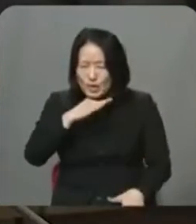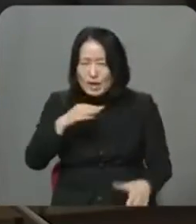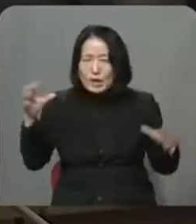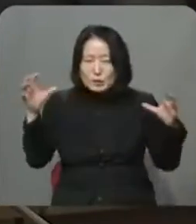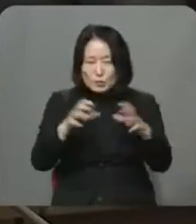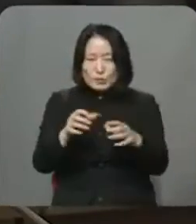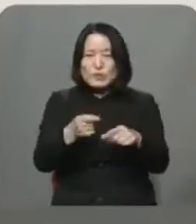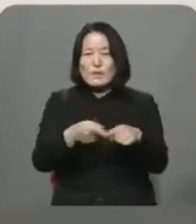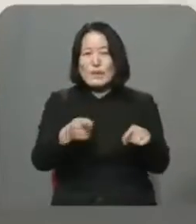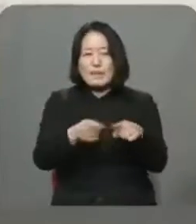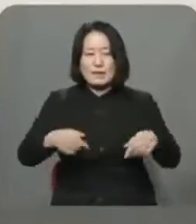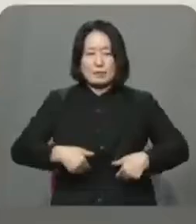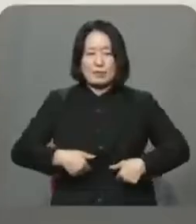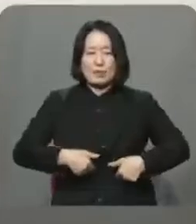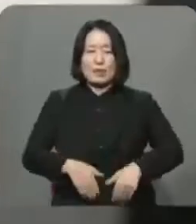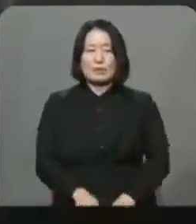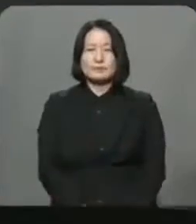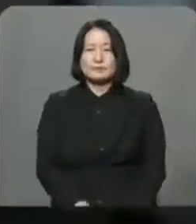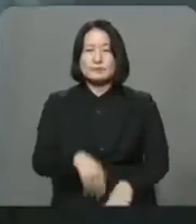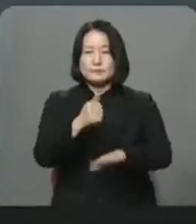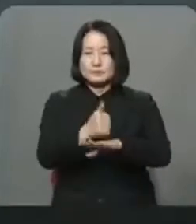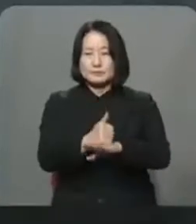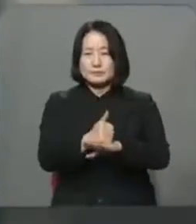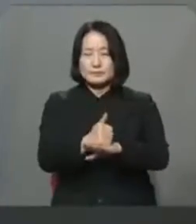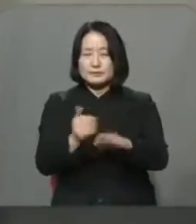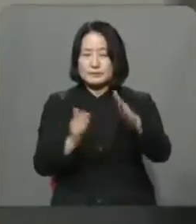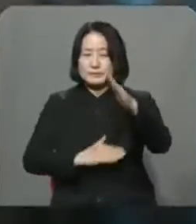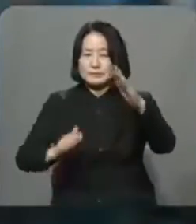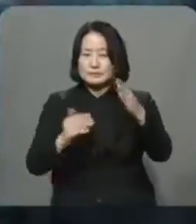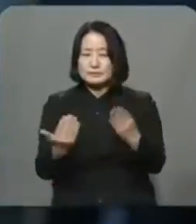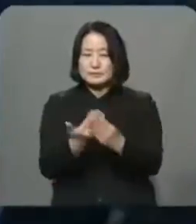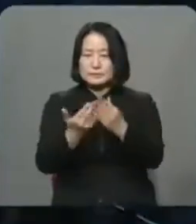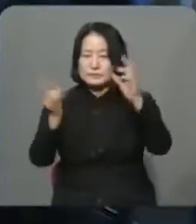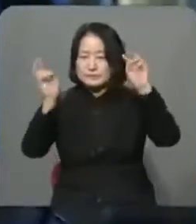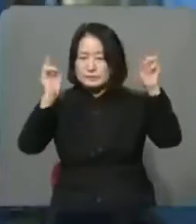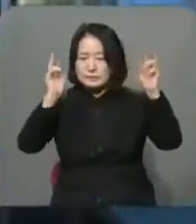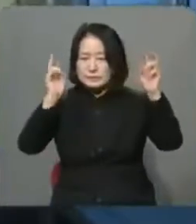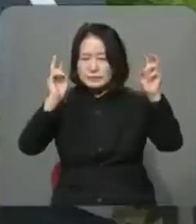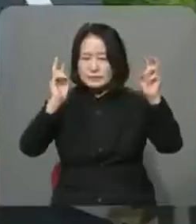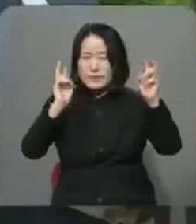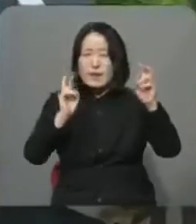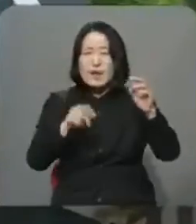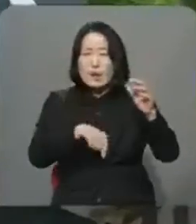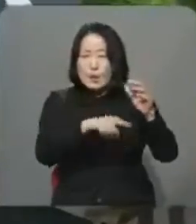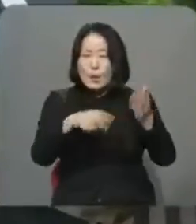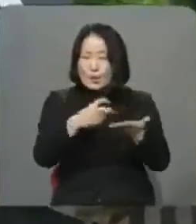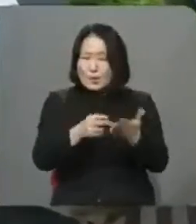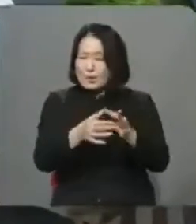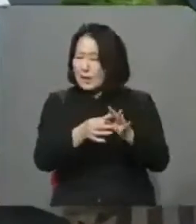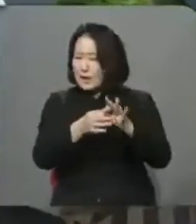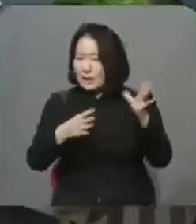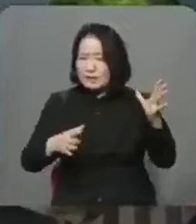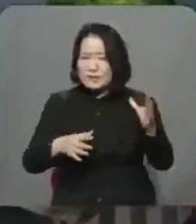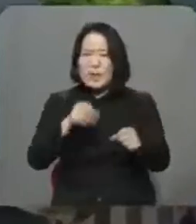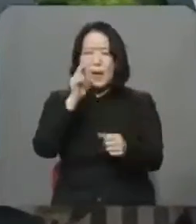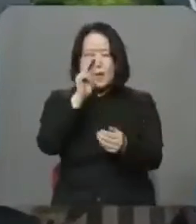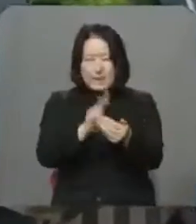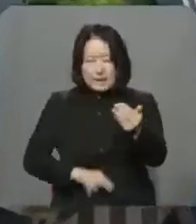종합적으로 판단해야 될 것 같습니다. 결국 강계공이 입찰의 정당성 여부와 관련 없이 리조트를 팔겠다는 의지를